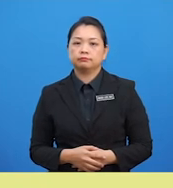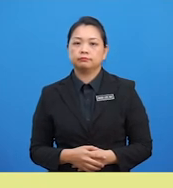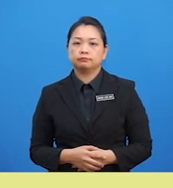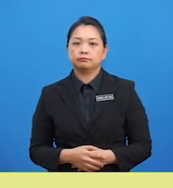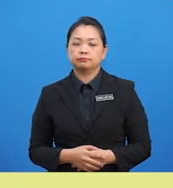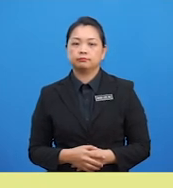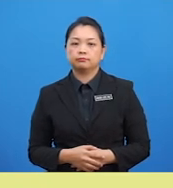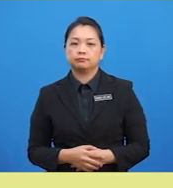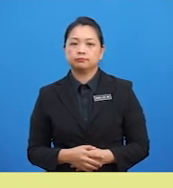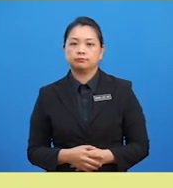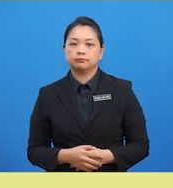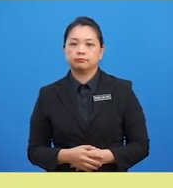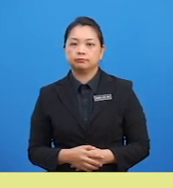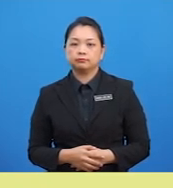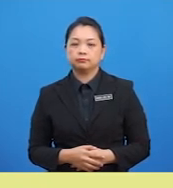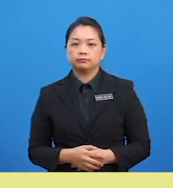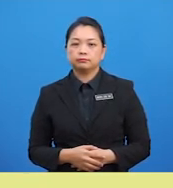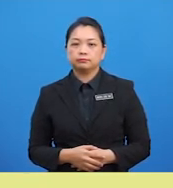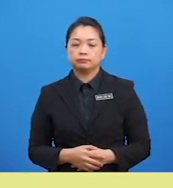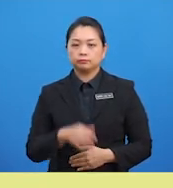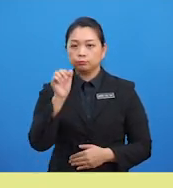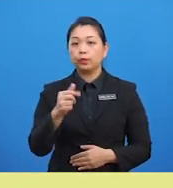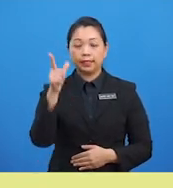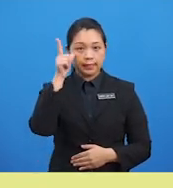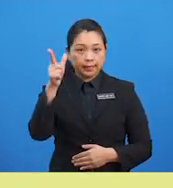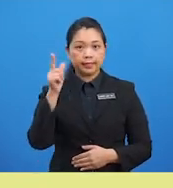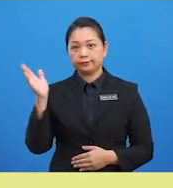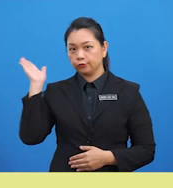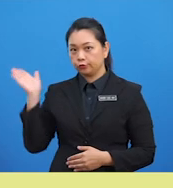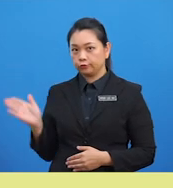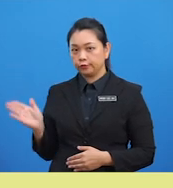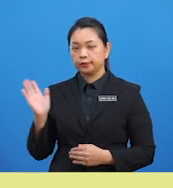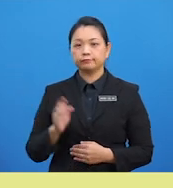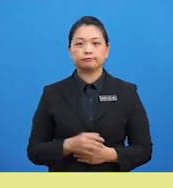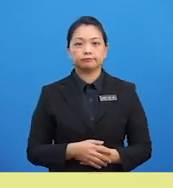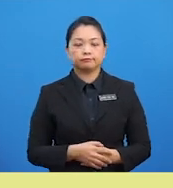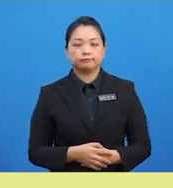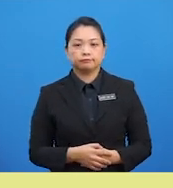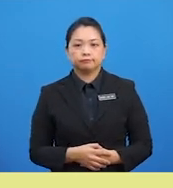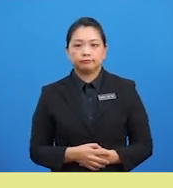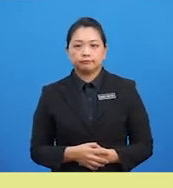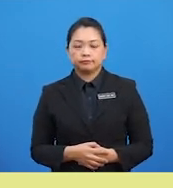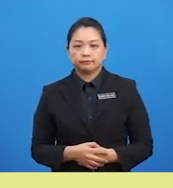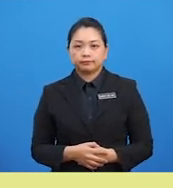Baiklah, murid-murid boleh melihat contoh berikut.